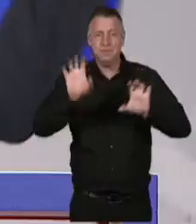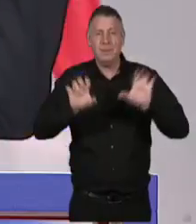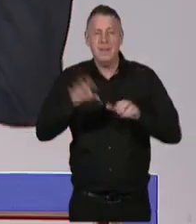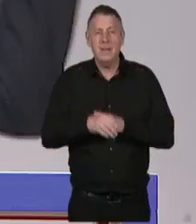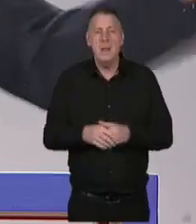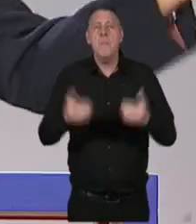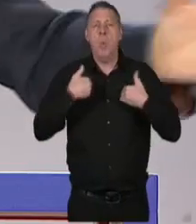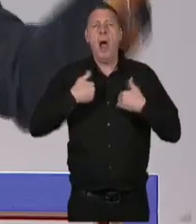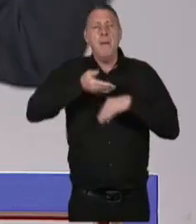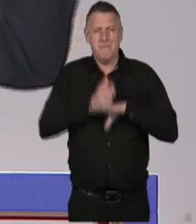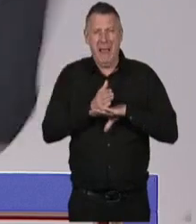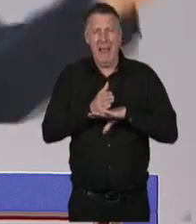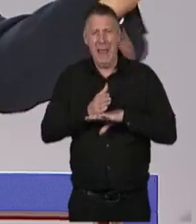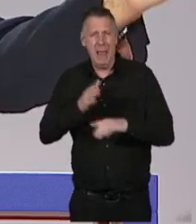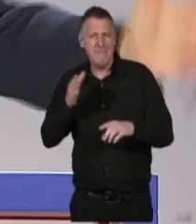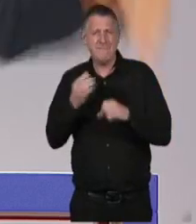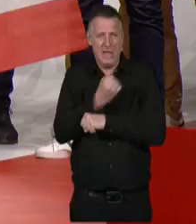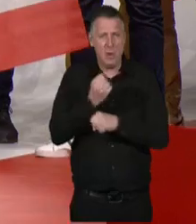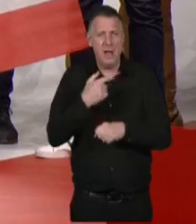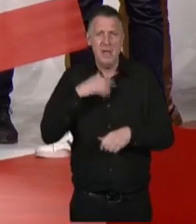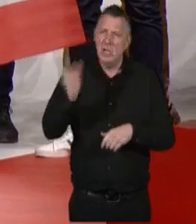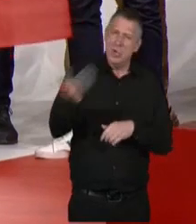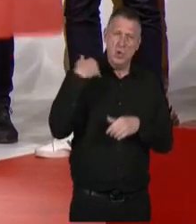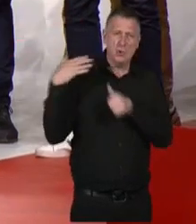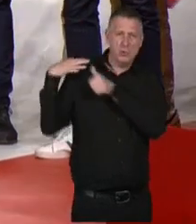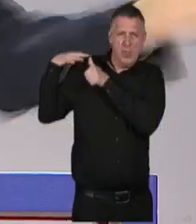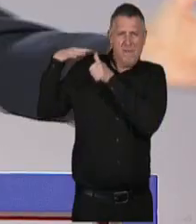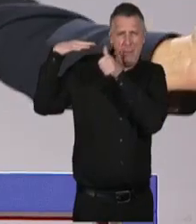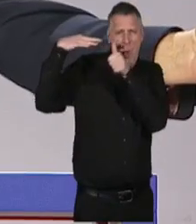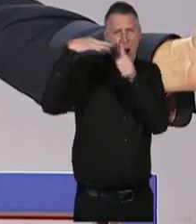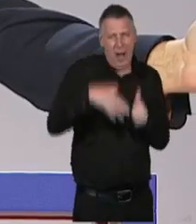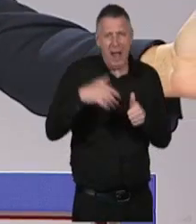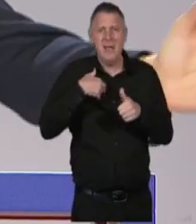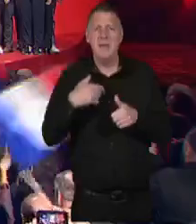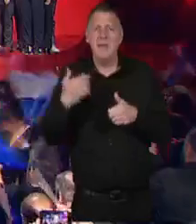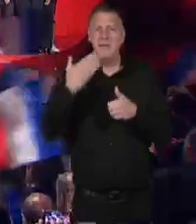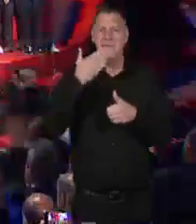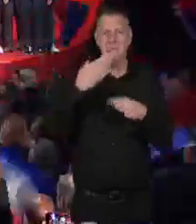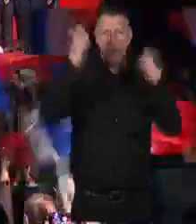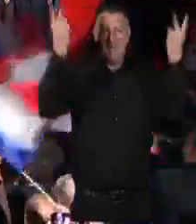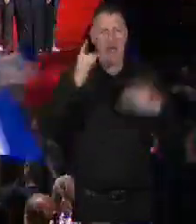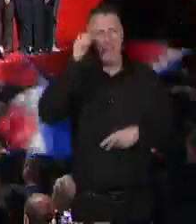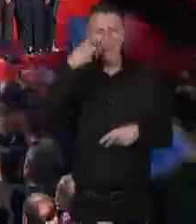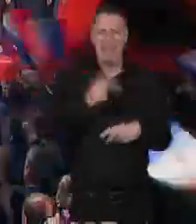Moi, je le suis, alors suivez-moi. Vive la République et vive la France!